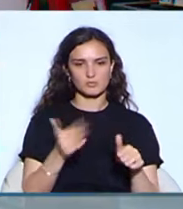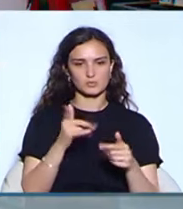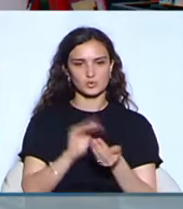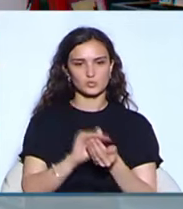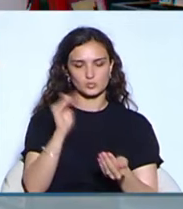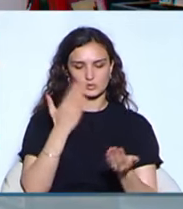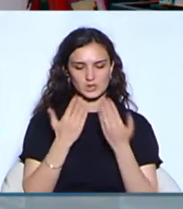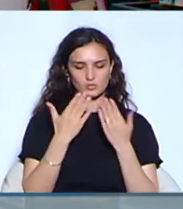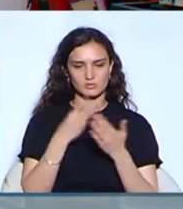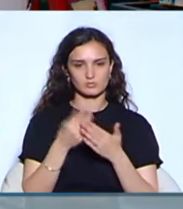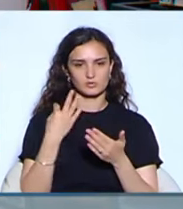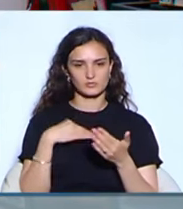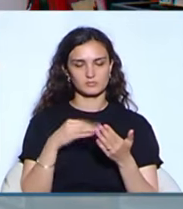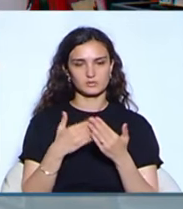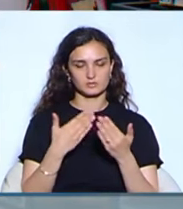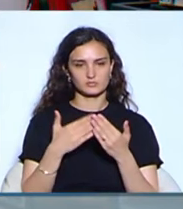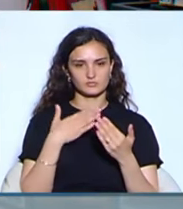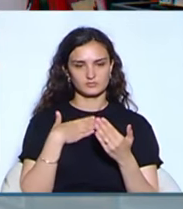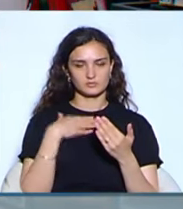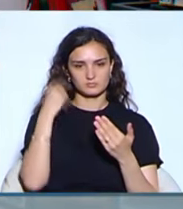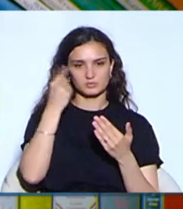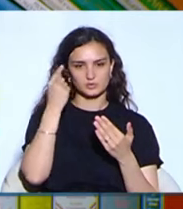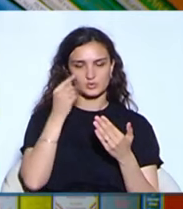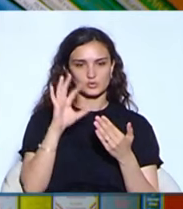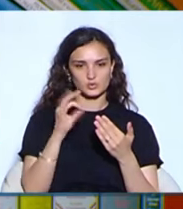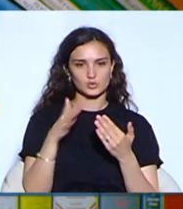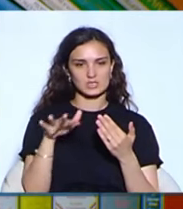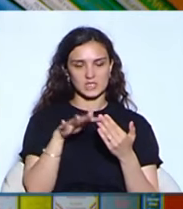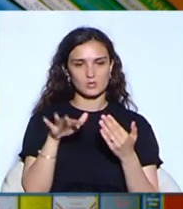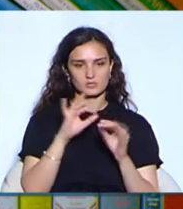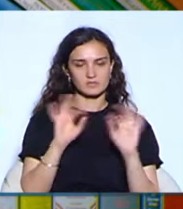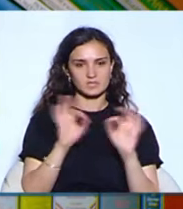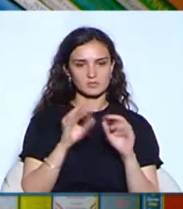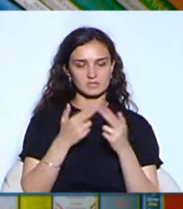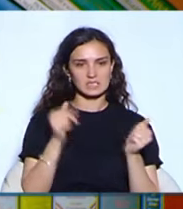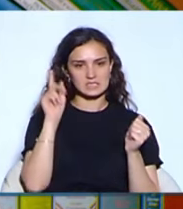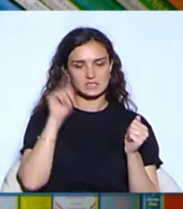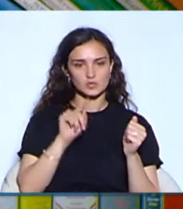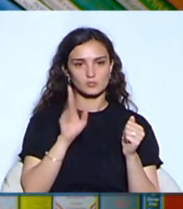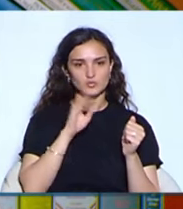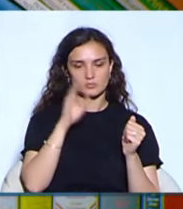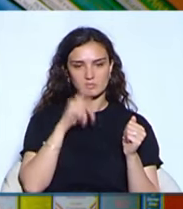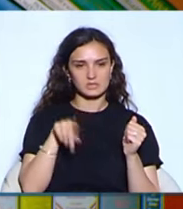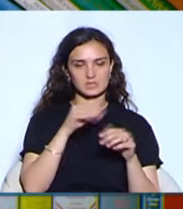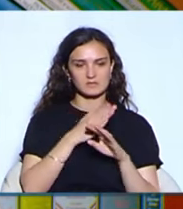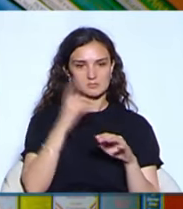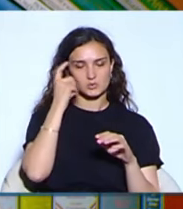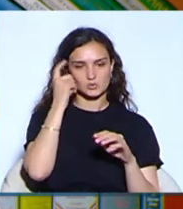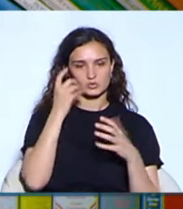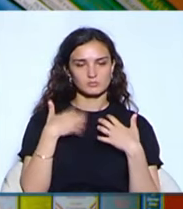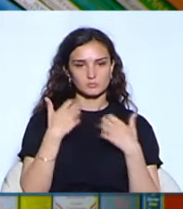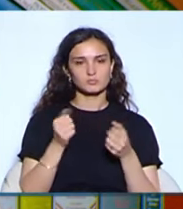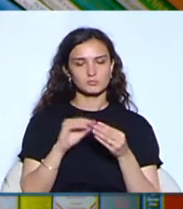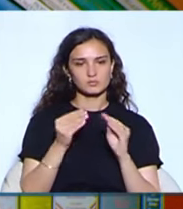ის ურთიერთობს საკუთარ შვილთან. აი ჩვენ ფსიქოსოციალურ ფაქტორებზე ვილაპარაკეთ და იცით, ის რომ შობელს აქვს მენტალური